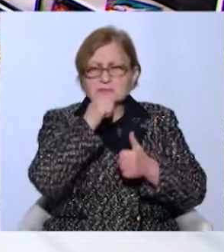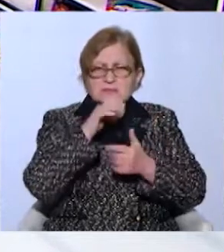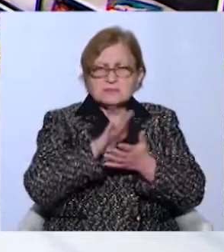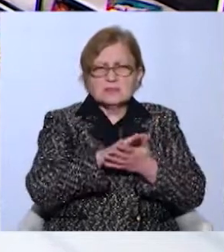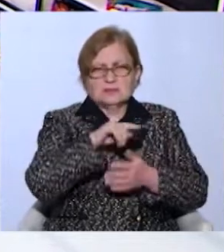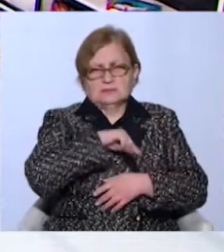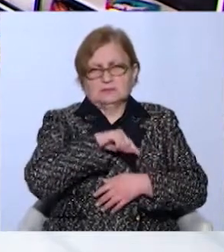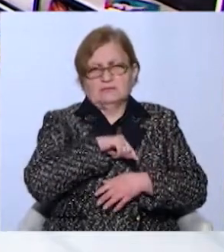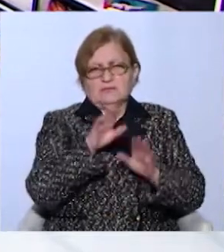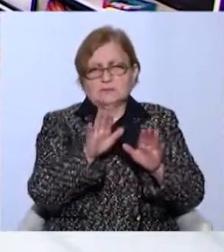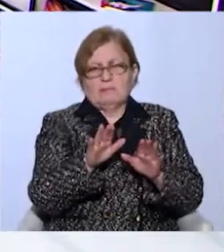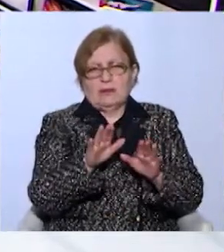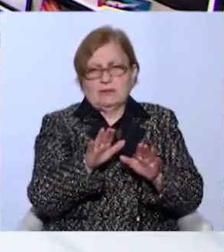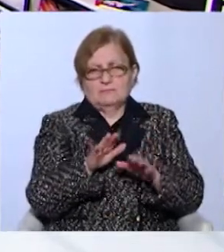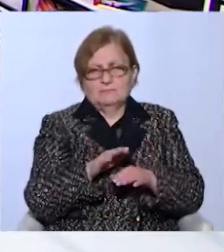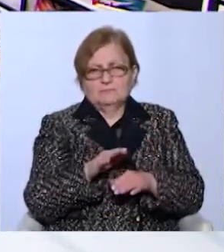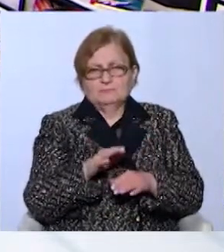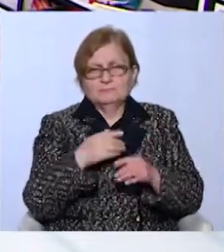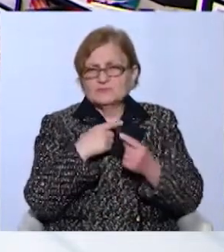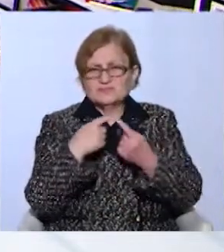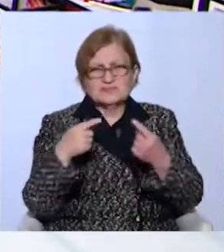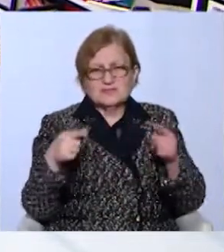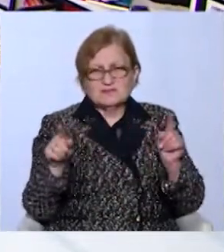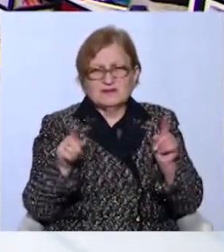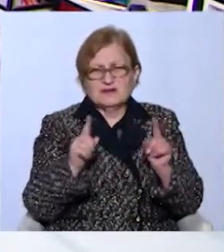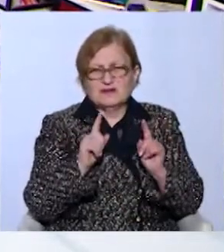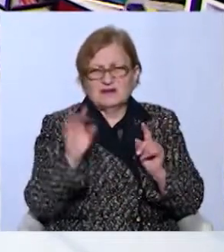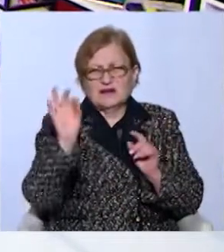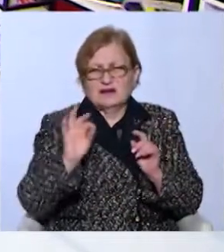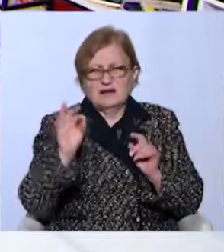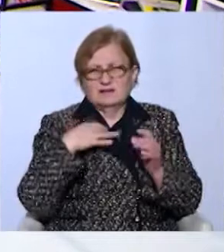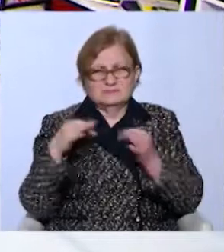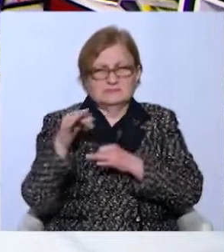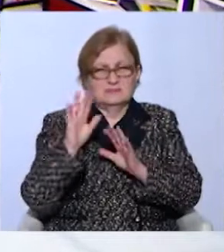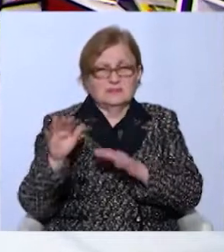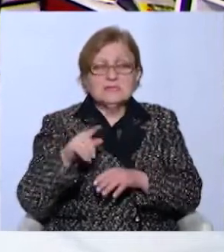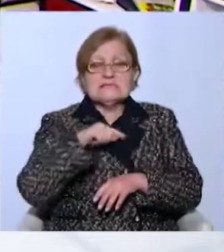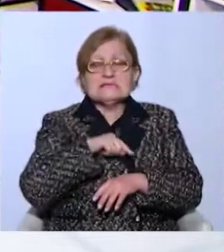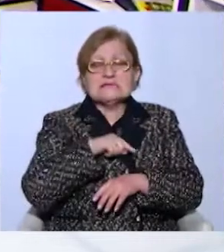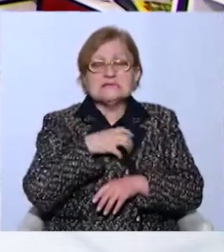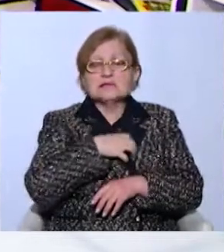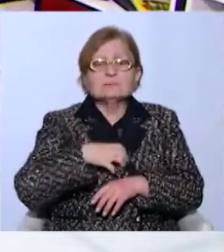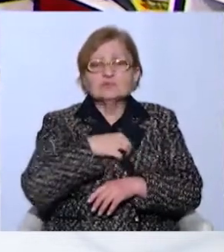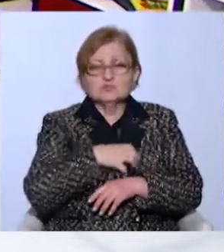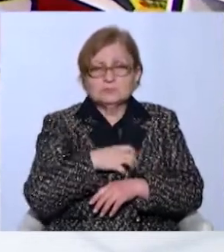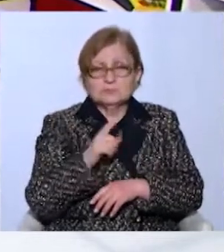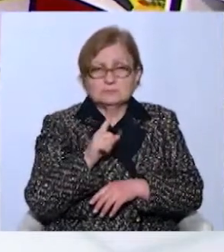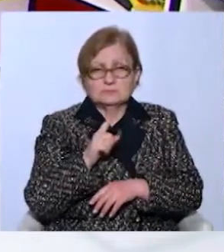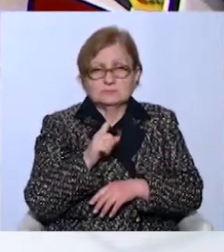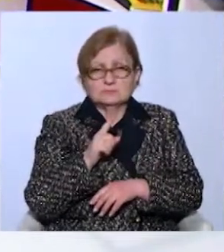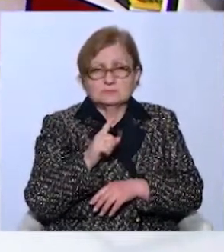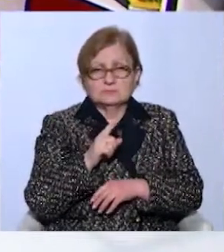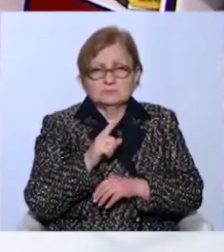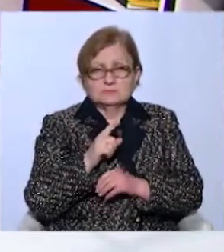წილადების მე თვისებებზე ჩვენ აქ ფაქტობრივად არც აგვაქვს ისეთი დიდი საუბარი ძირითადი თვისება, რომელიც